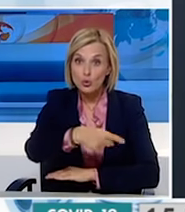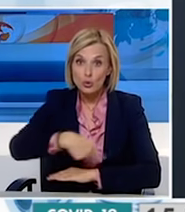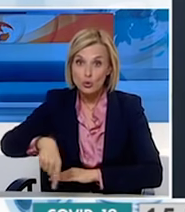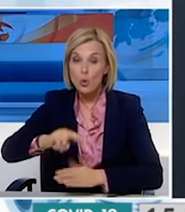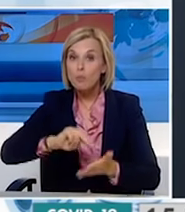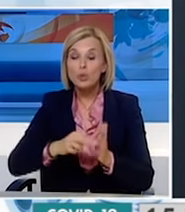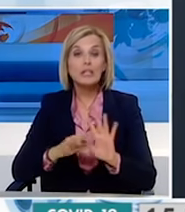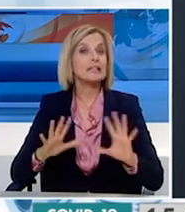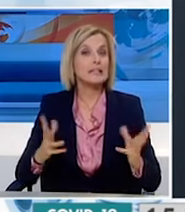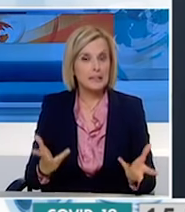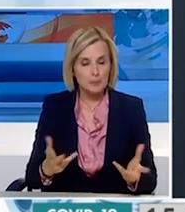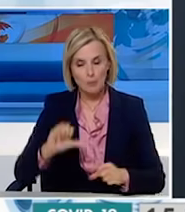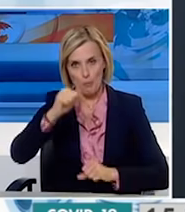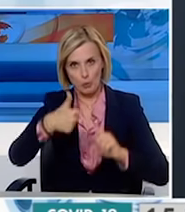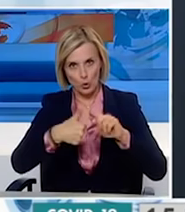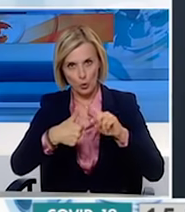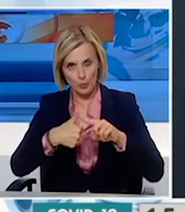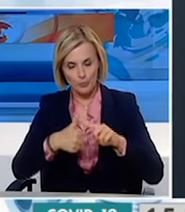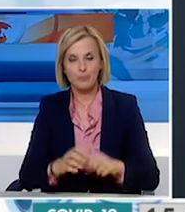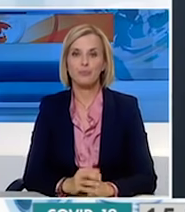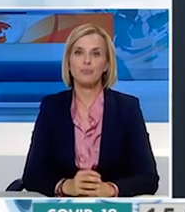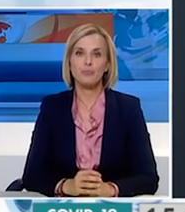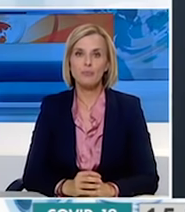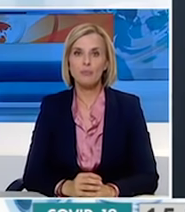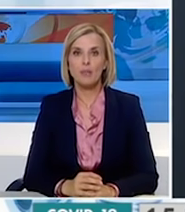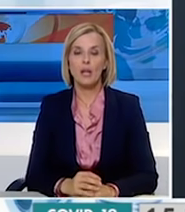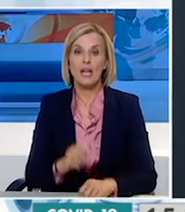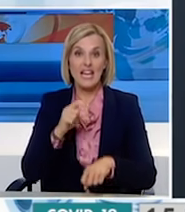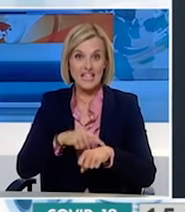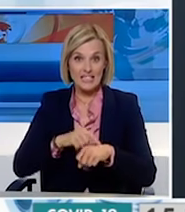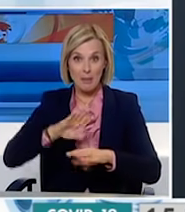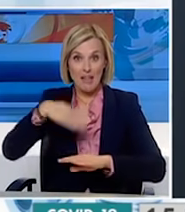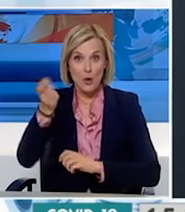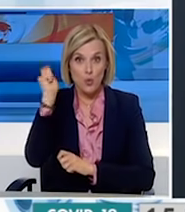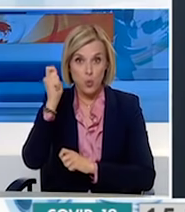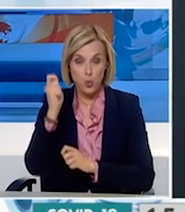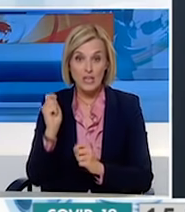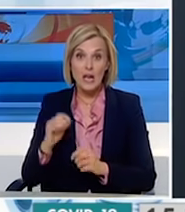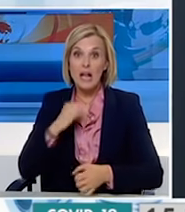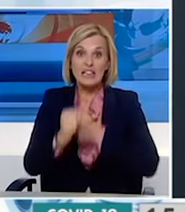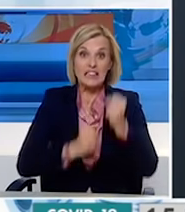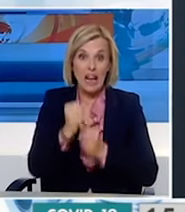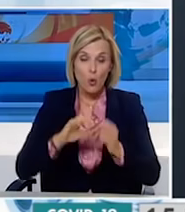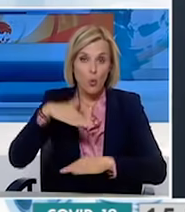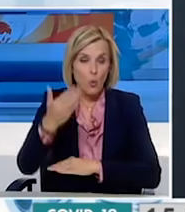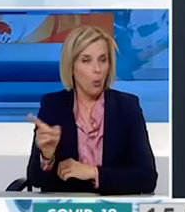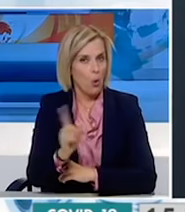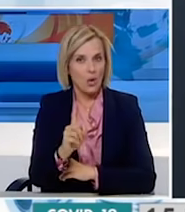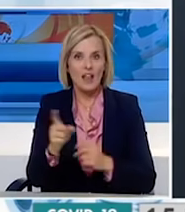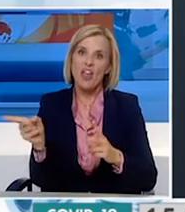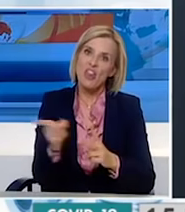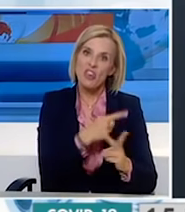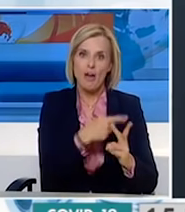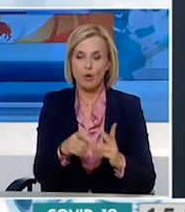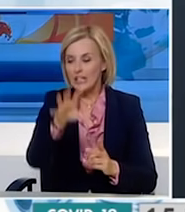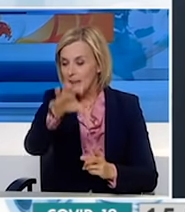εκπαιδευτικοί στα διαλύματα? Πρώτον, σταδιακή και με σειρά έξοδος των μαθητών στο προάβλιο. Δεύτερον, διαφορετικοί χώροι για τους μαθητές